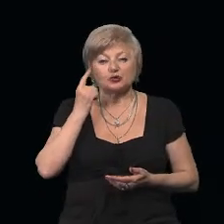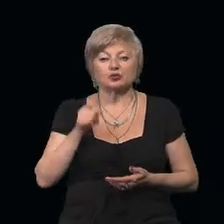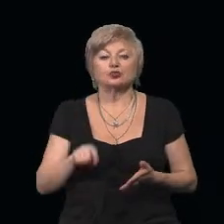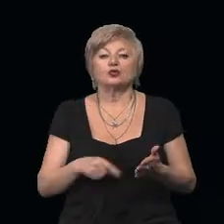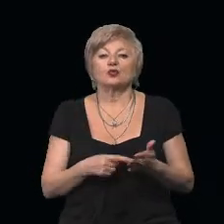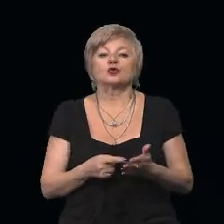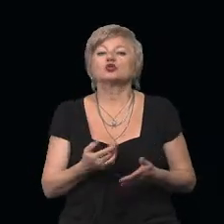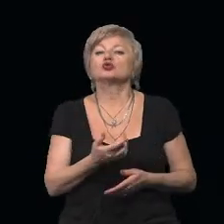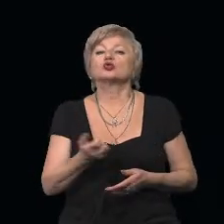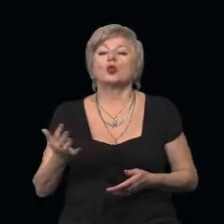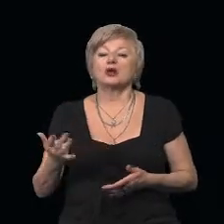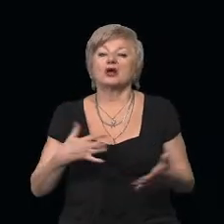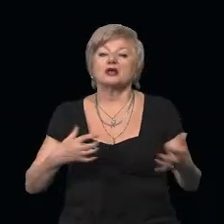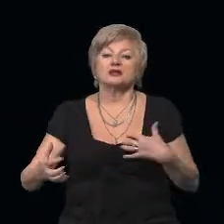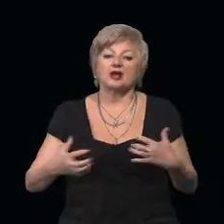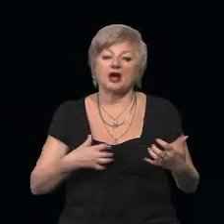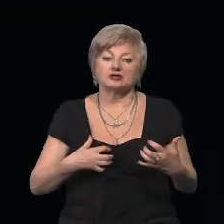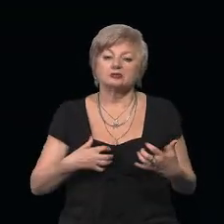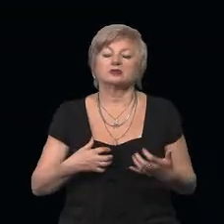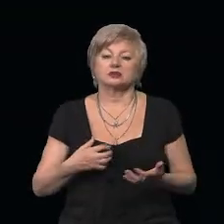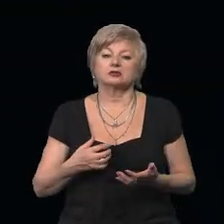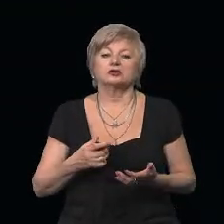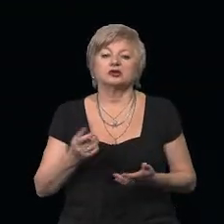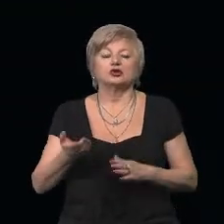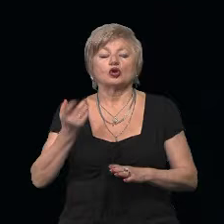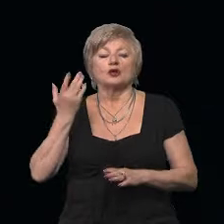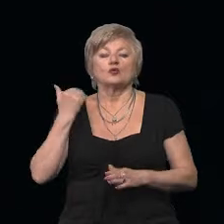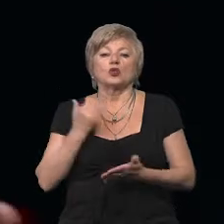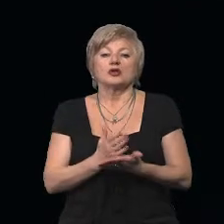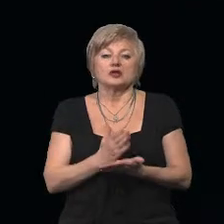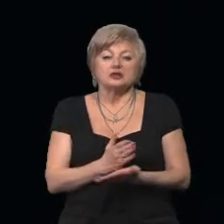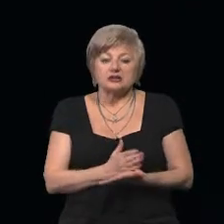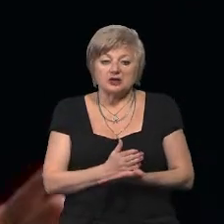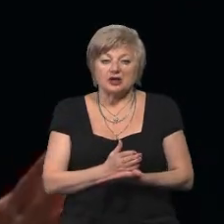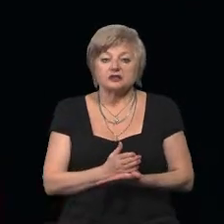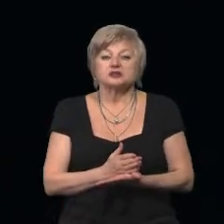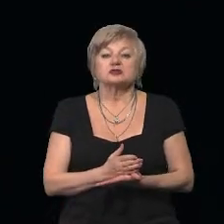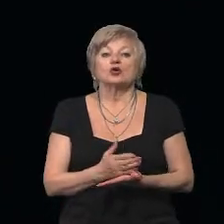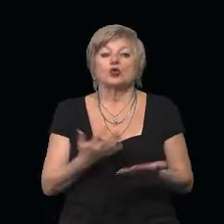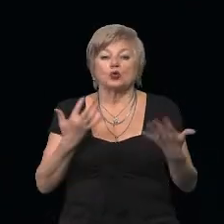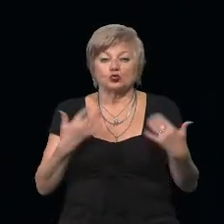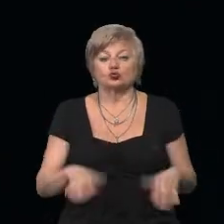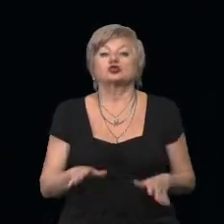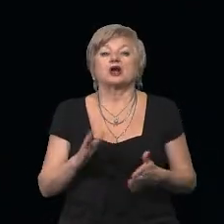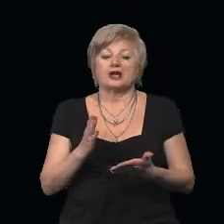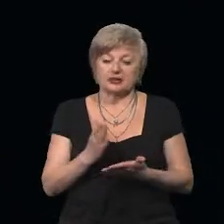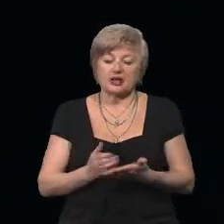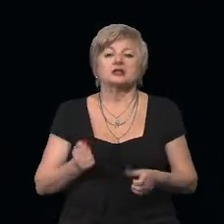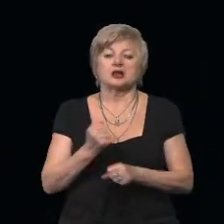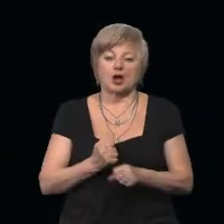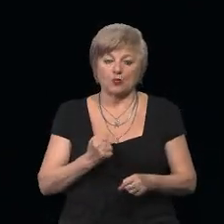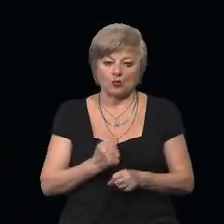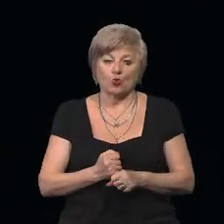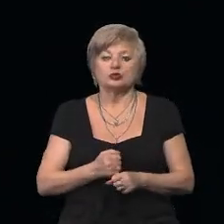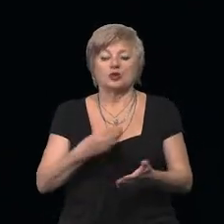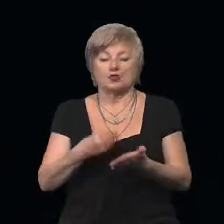стільки театрів вже стаціонарних, які існують давно, і у яких вже ця структура, вона є, вона працює, вона з